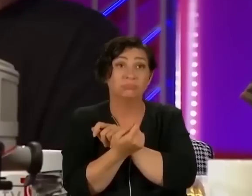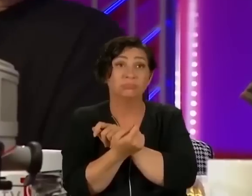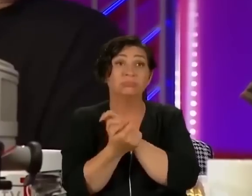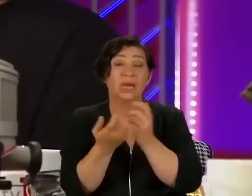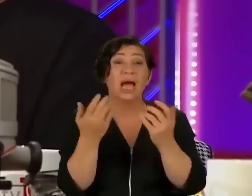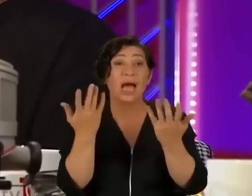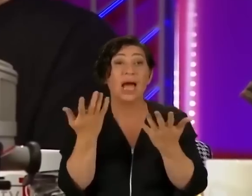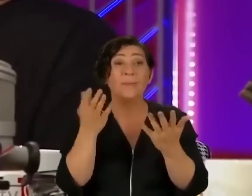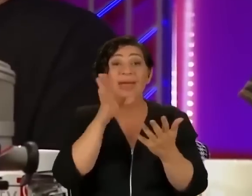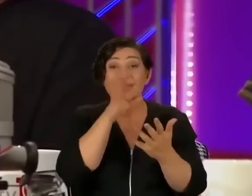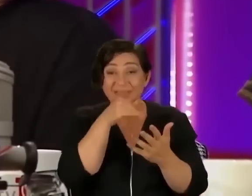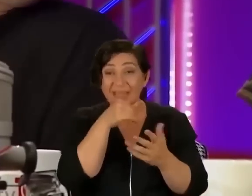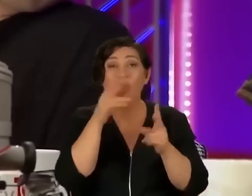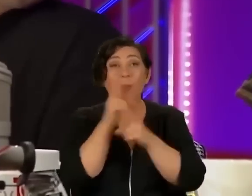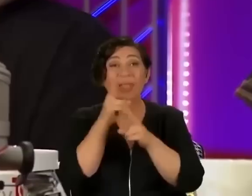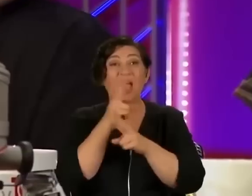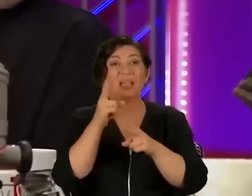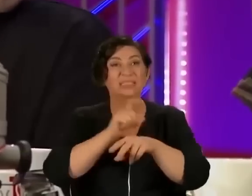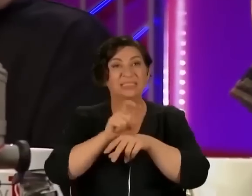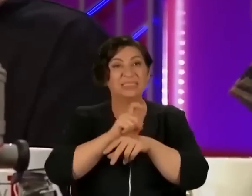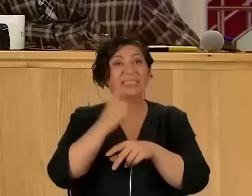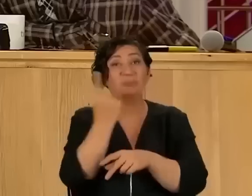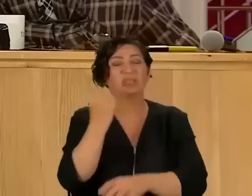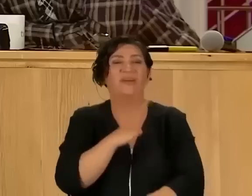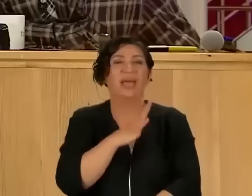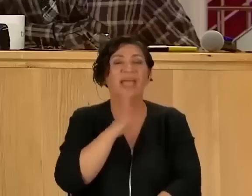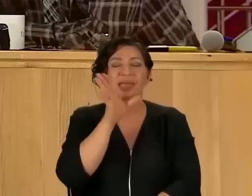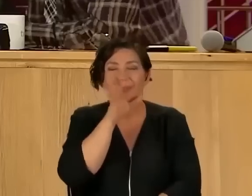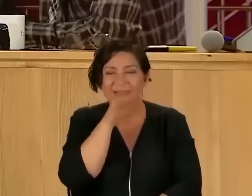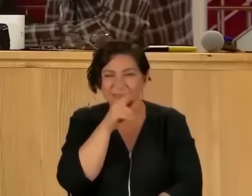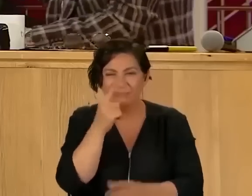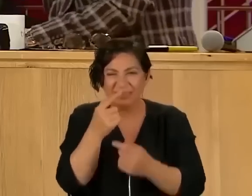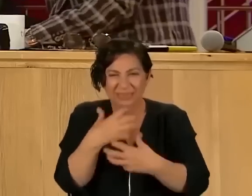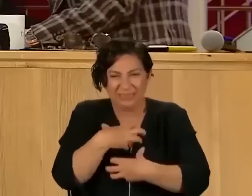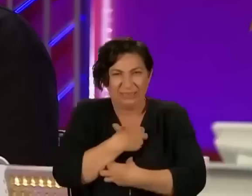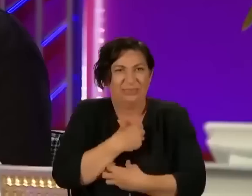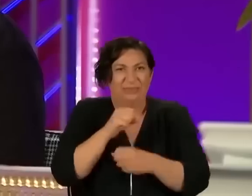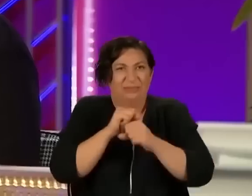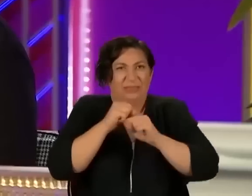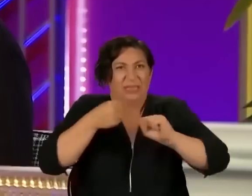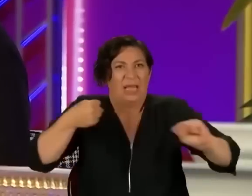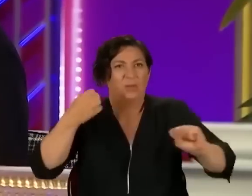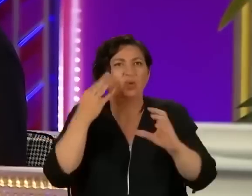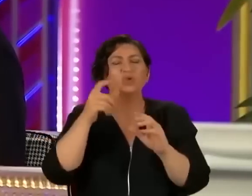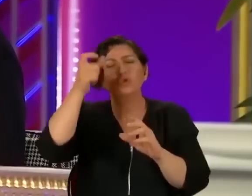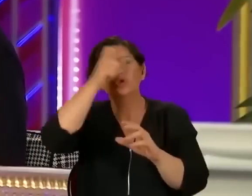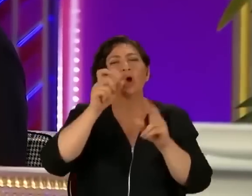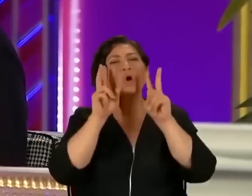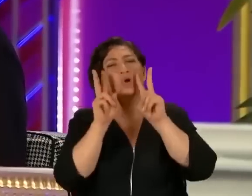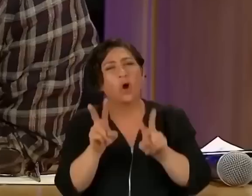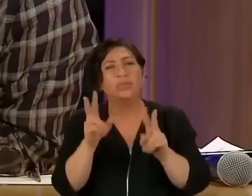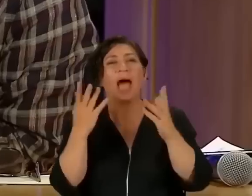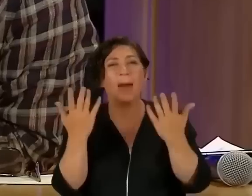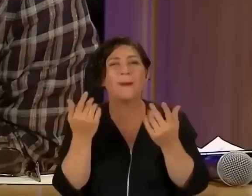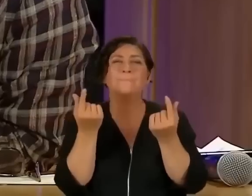Hiç ama fena yaşlanan değil. Komedyen agresifliği diye bir şey de var. Komedyen var. Yaşlandıkça bir gergin oluyor. Var. Yani var. Ülkemiz örnekli. Bunları gördü ama